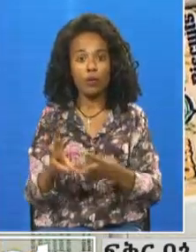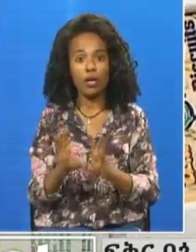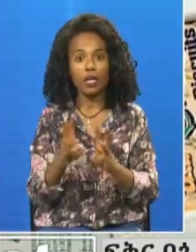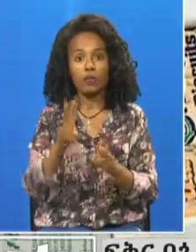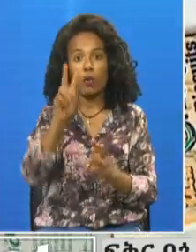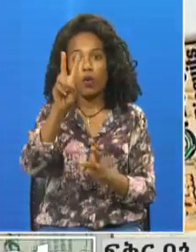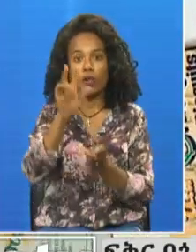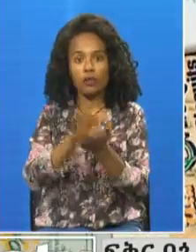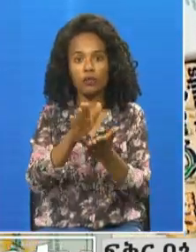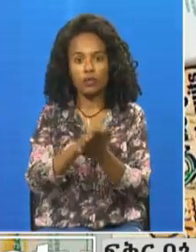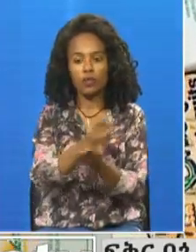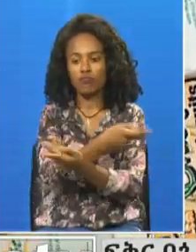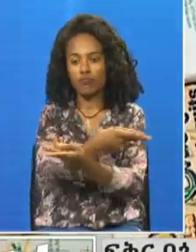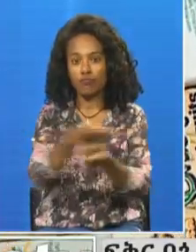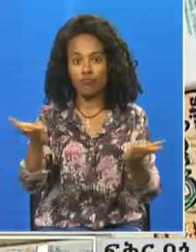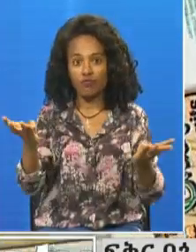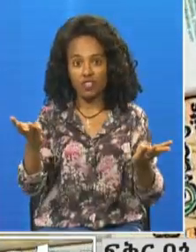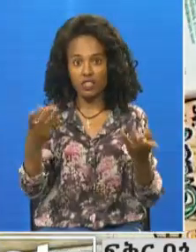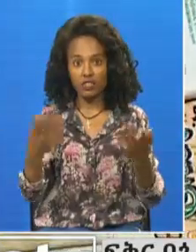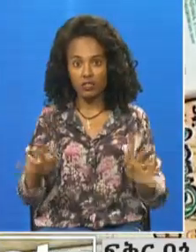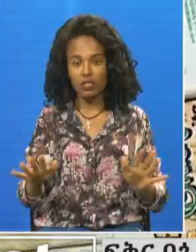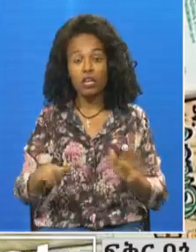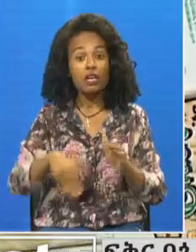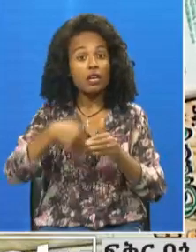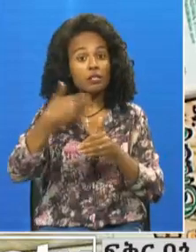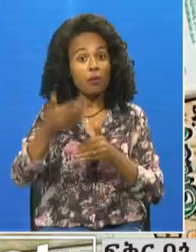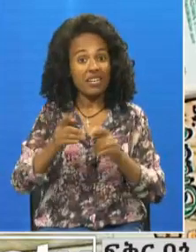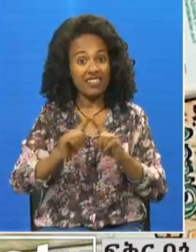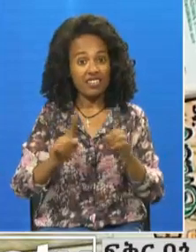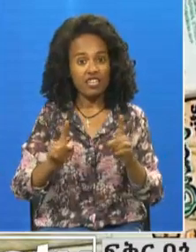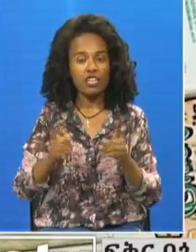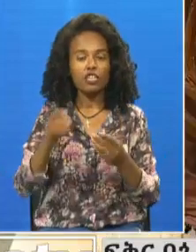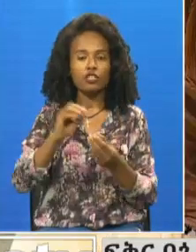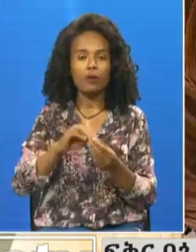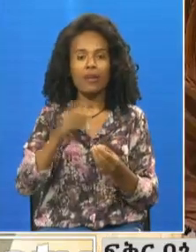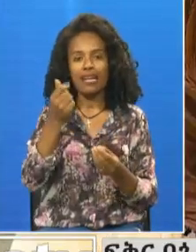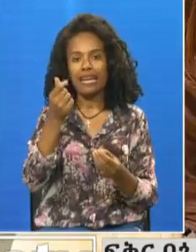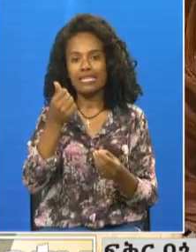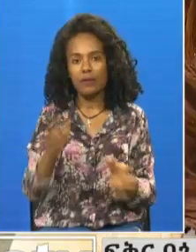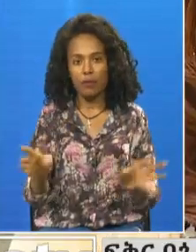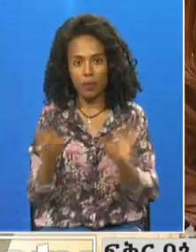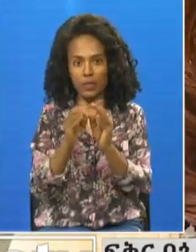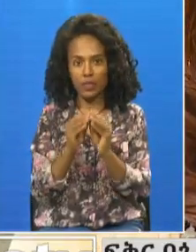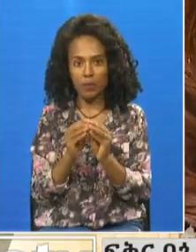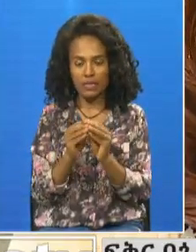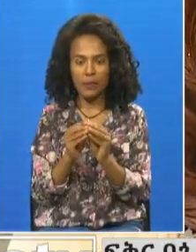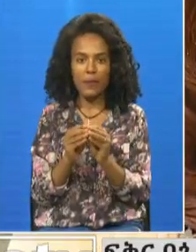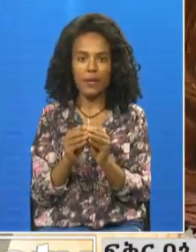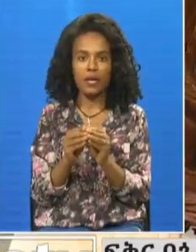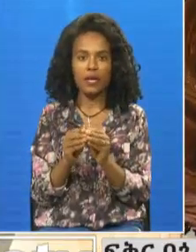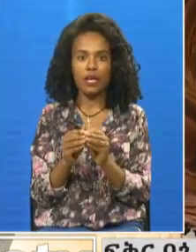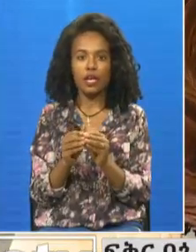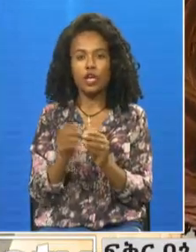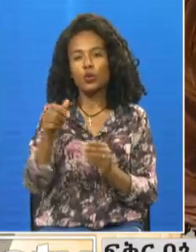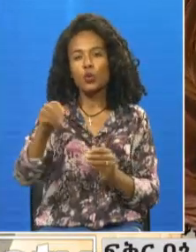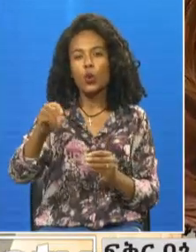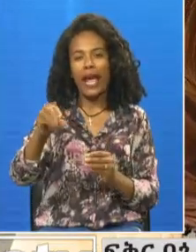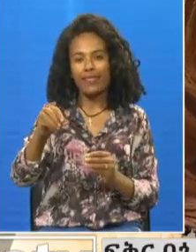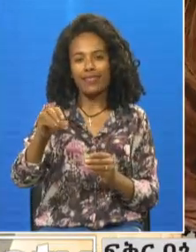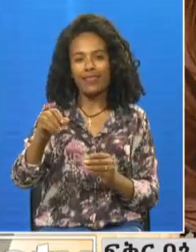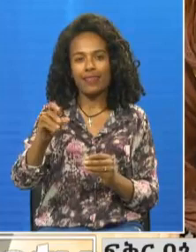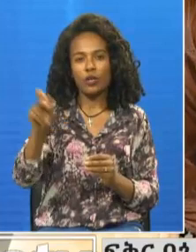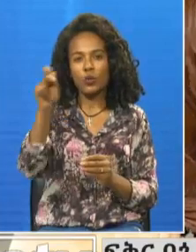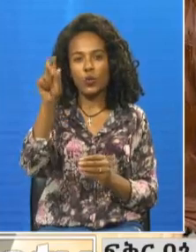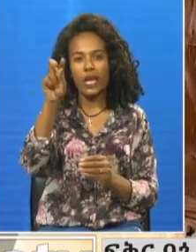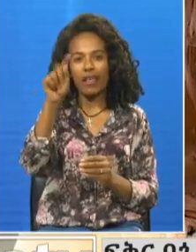ይሁን እንደ መኮረኒ ምናምን ነገር ተገዝቶ ተሰጥቷቸው ልጆቹ የሚመገቡበት ሂደት ቢኖር፣ ቁርስ እና ምሳ